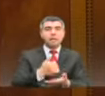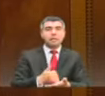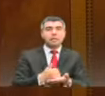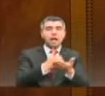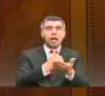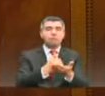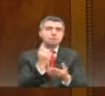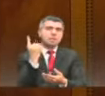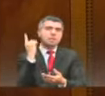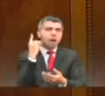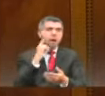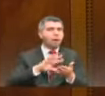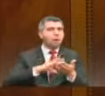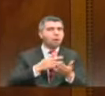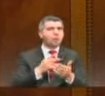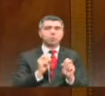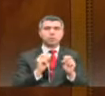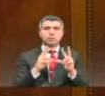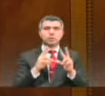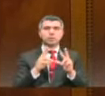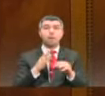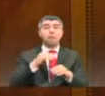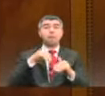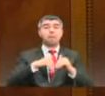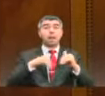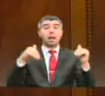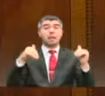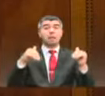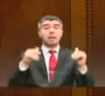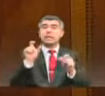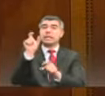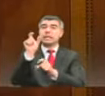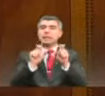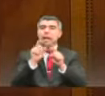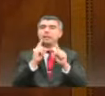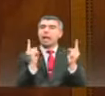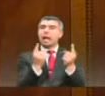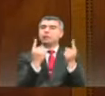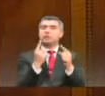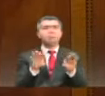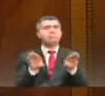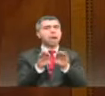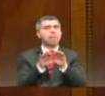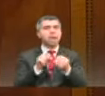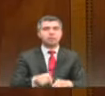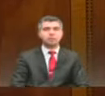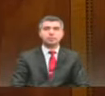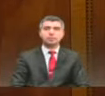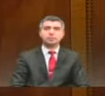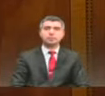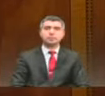وللإنصات لكل فاعل لا برلماني ولا مدني لتقديم هذا الدعم في مجال